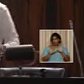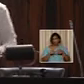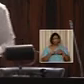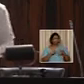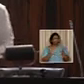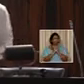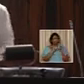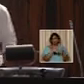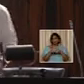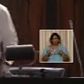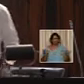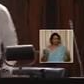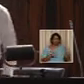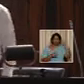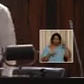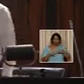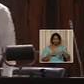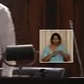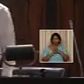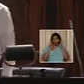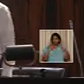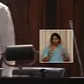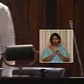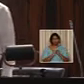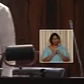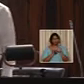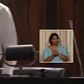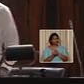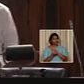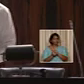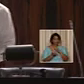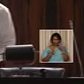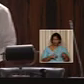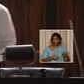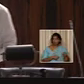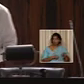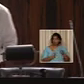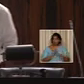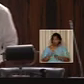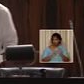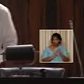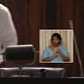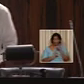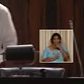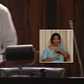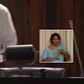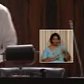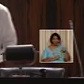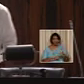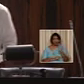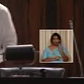ये वनवगाव सिद्धवीन गवी मेमन लुक विनाशा कर लीनो एवगेम एम तुम वेव कीप्याक